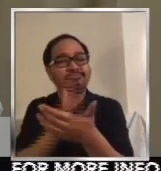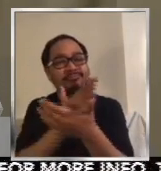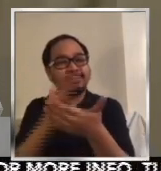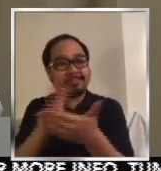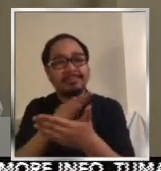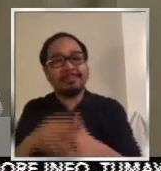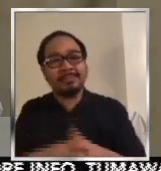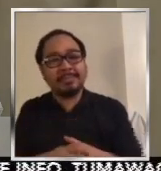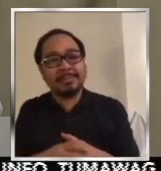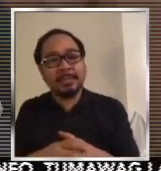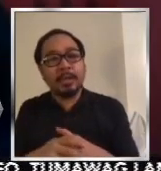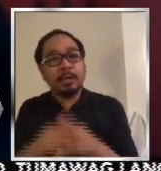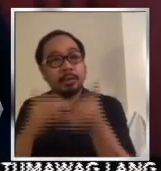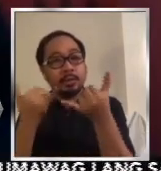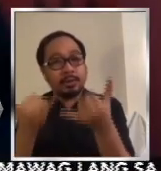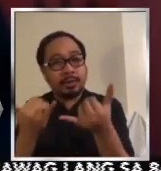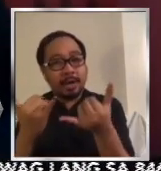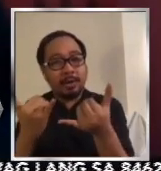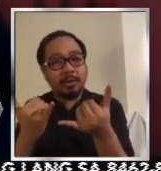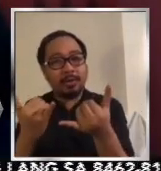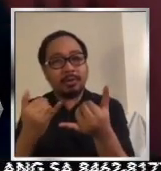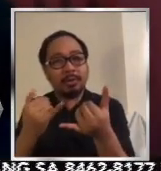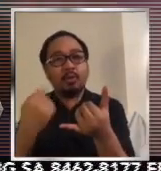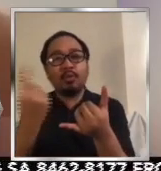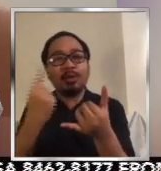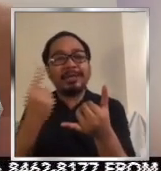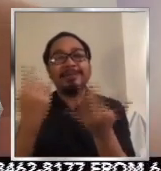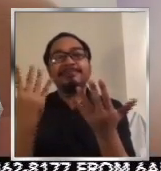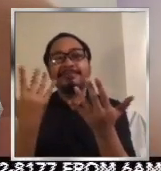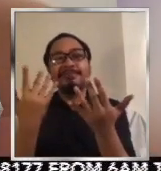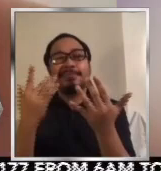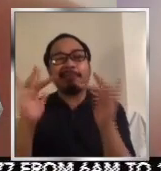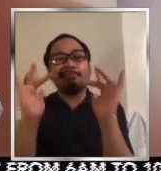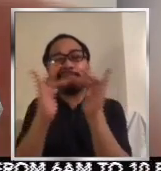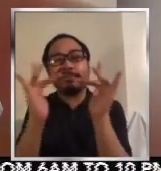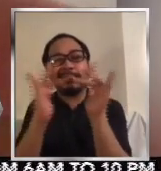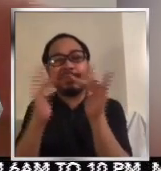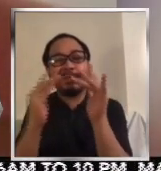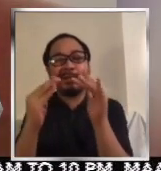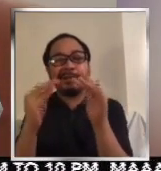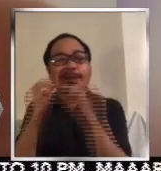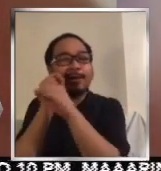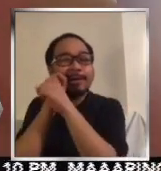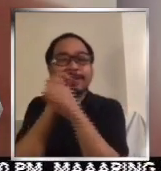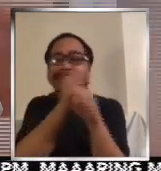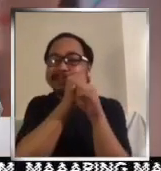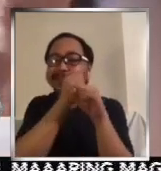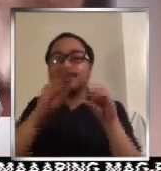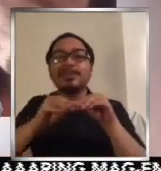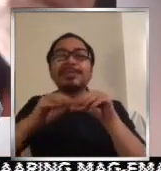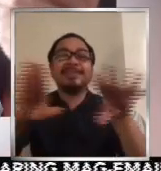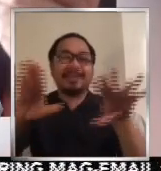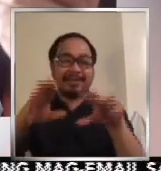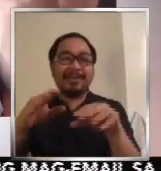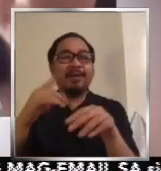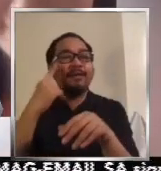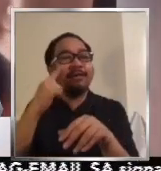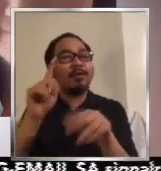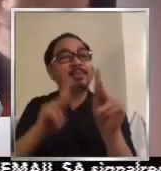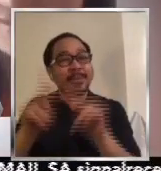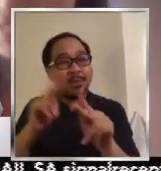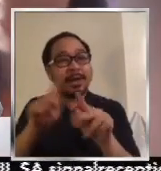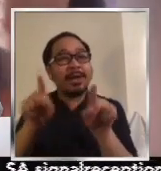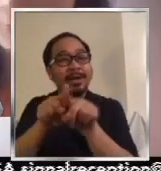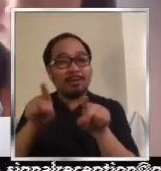ngayon, power virtual kiss muna daw ang ipapadala nila sa mga fans at sa isa't isa. O nga po, tapos bawal